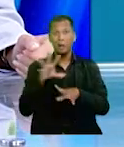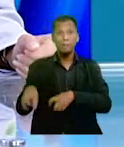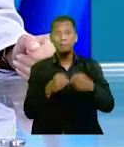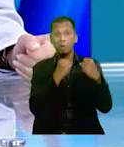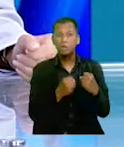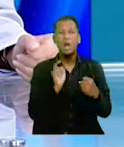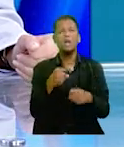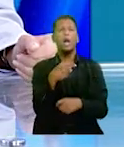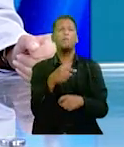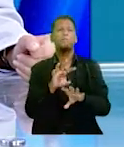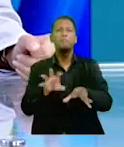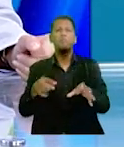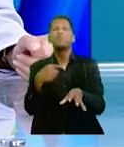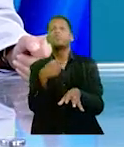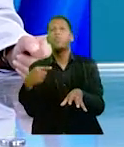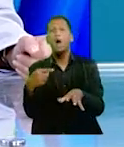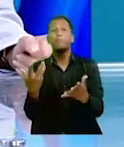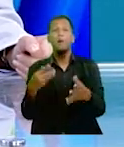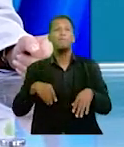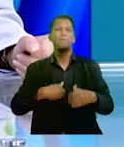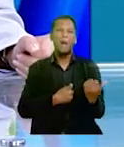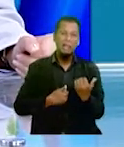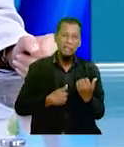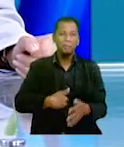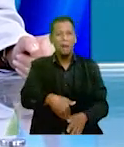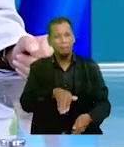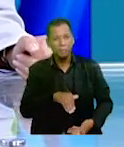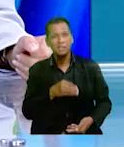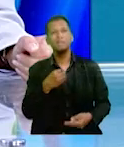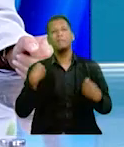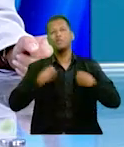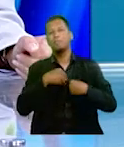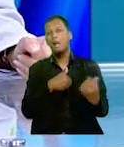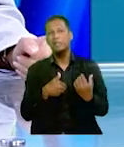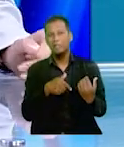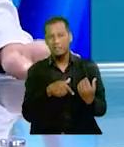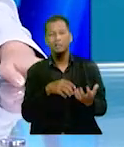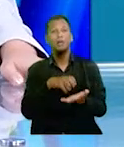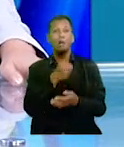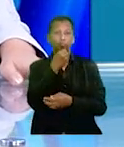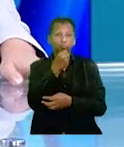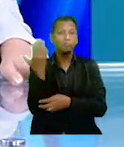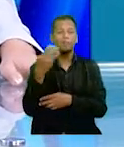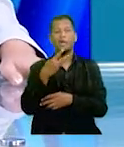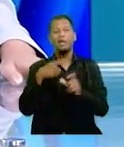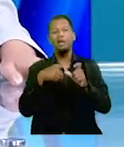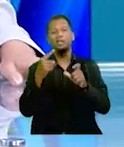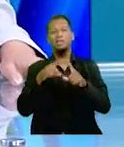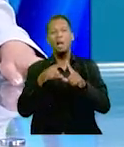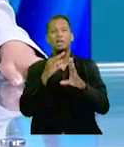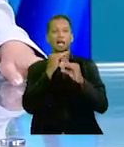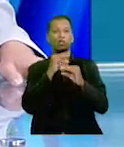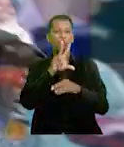kekurangan logistik atau kebutuhan bayi seperti pampers dan juga pakaian bayi. Berikut laporan Esra Ambarita dari Cianjur, Jawa Barat.